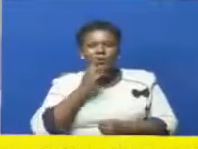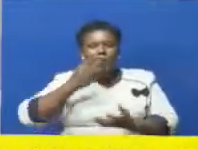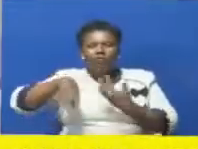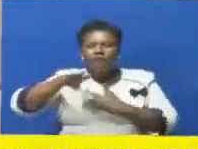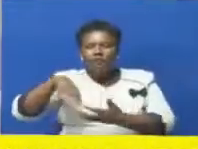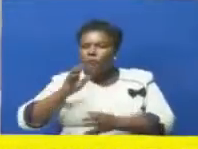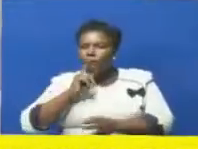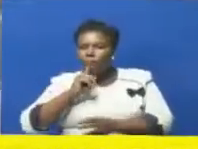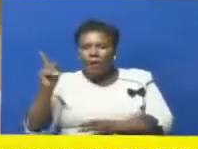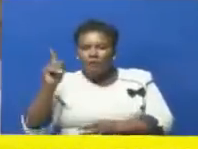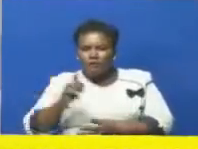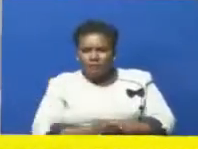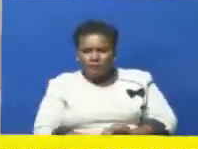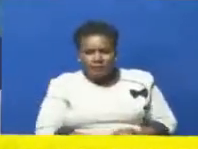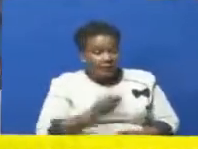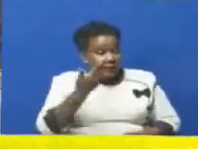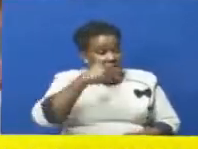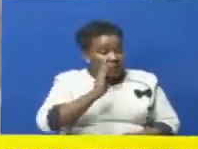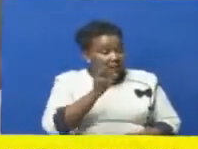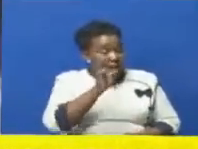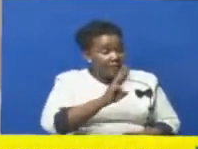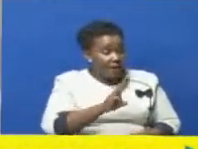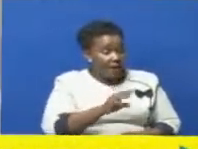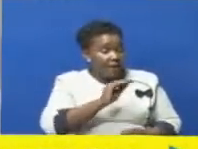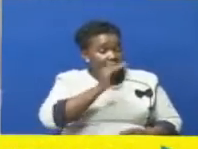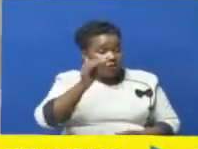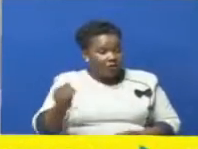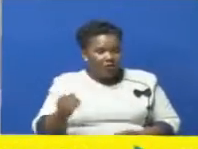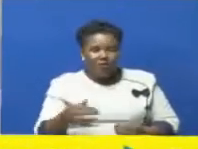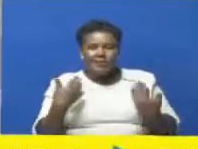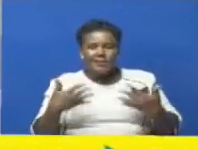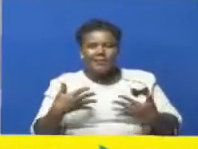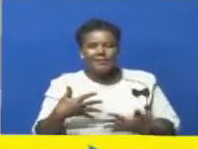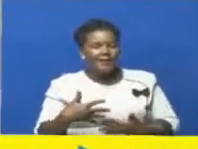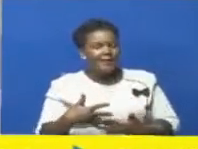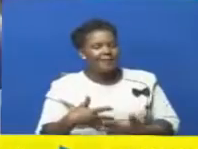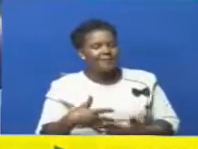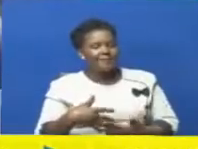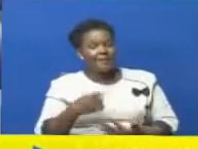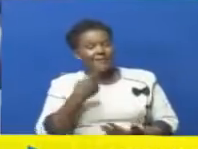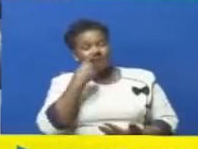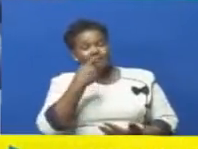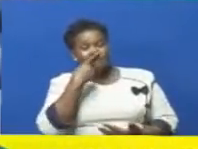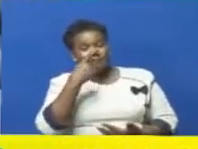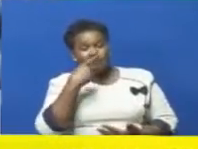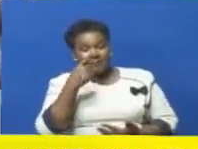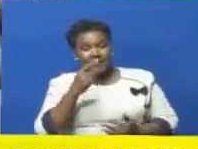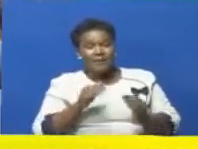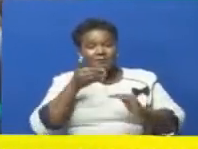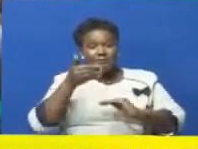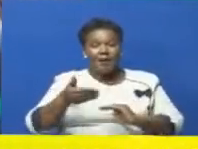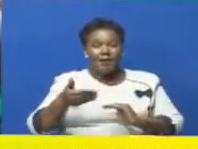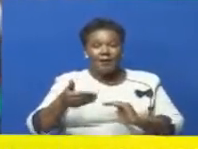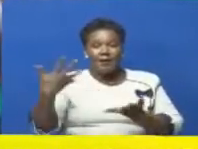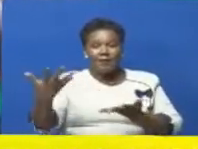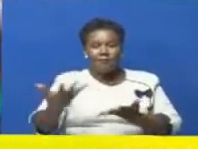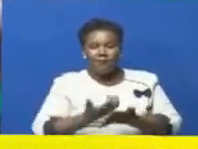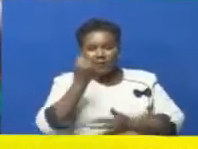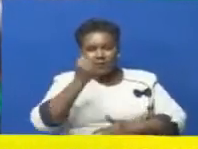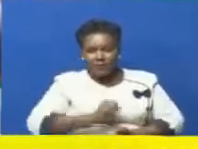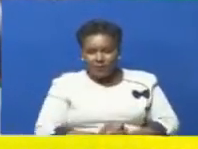sasa inatembea kifua mbele baada ya kufanikisha mtihani huu mzito. hatukuondoi bila kukuelekeza pa